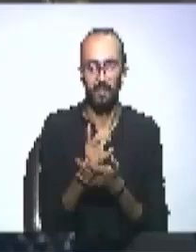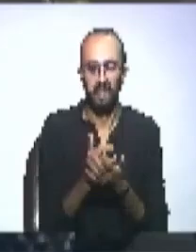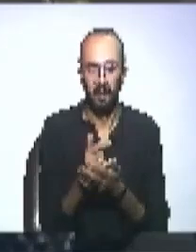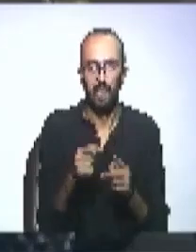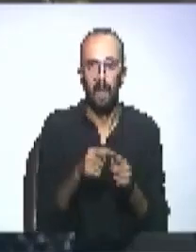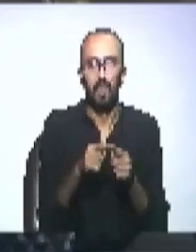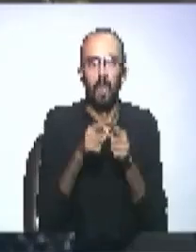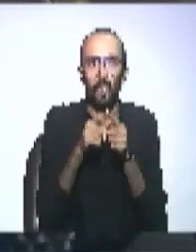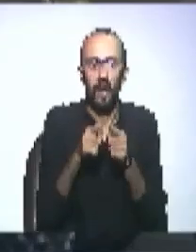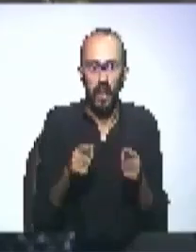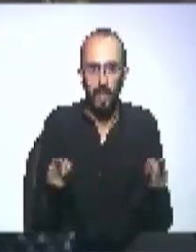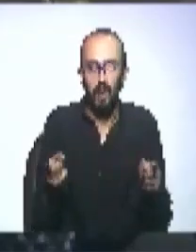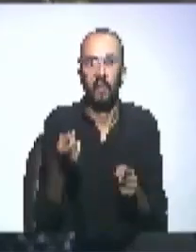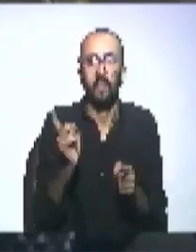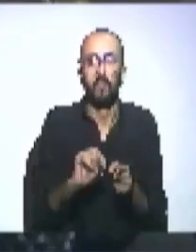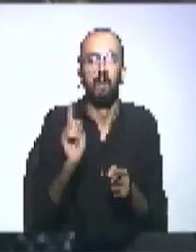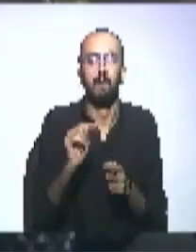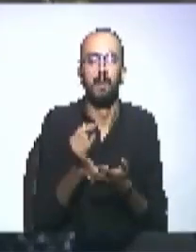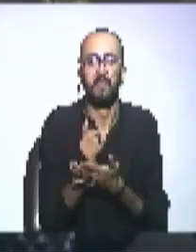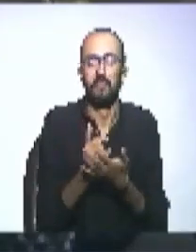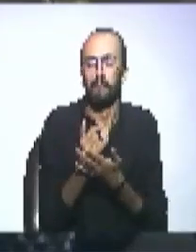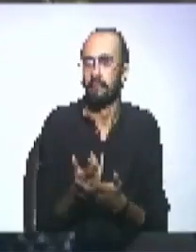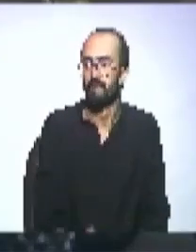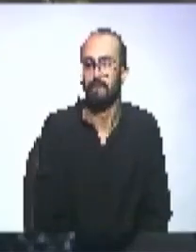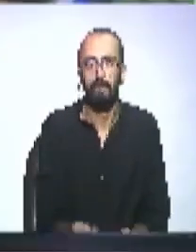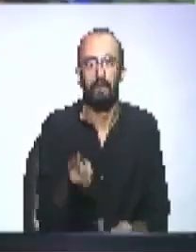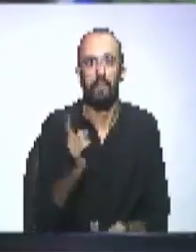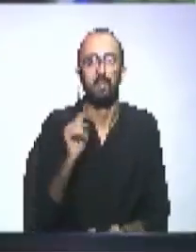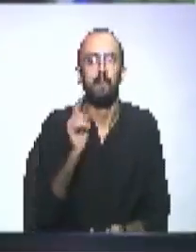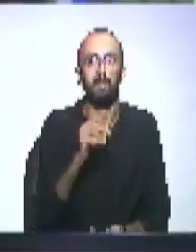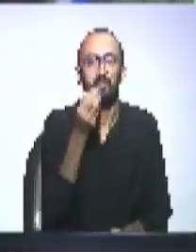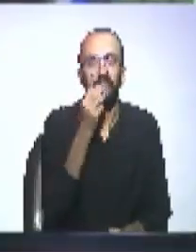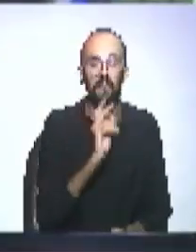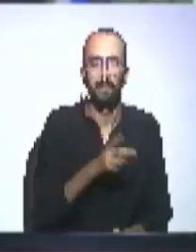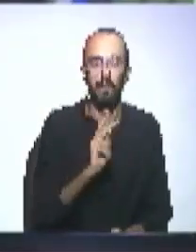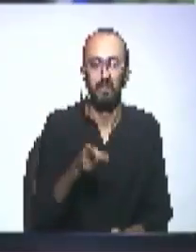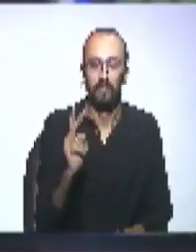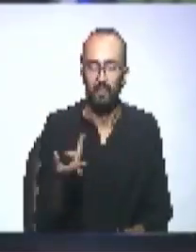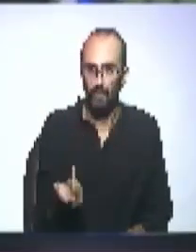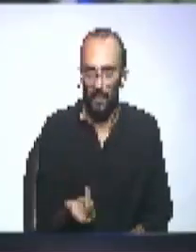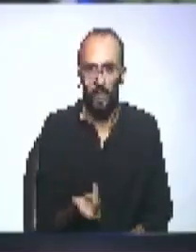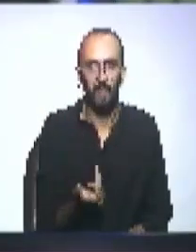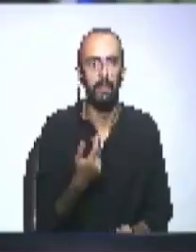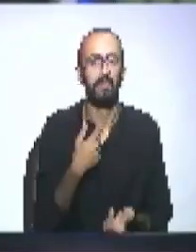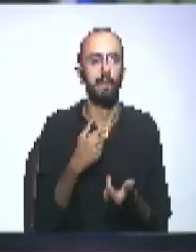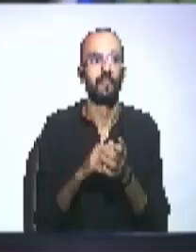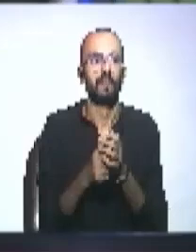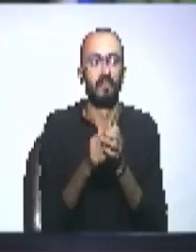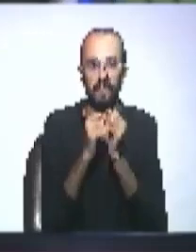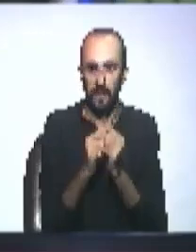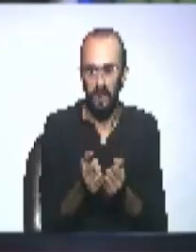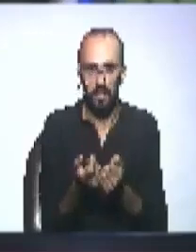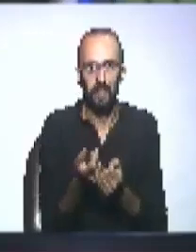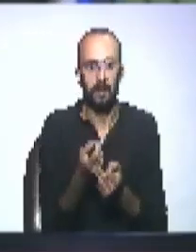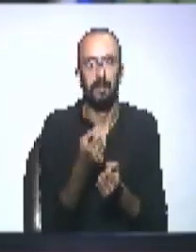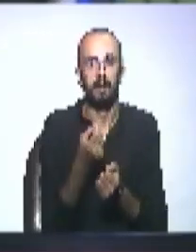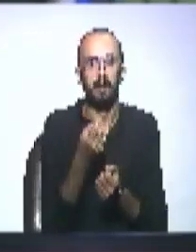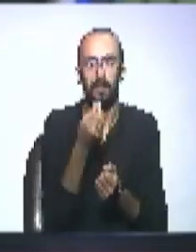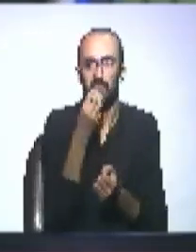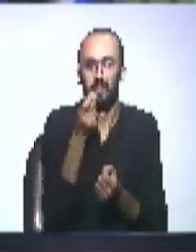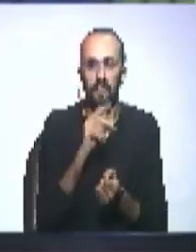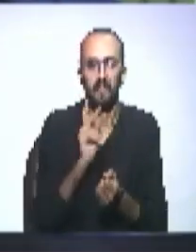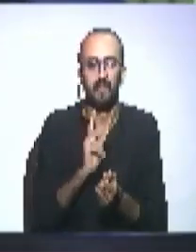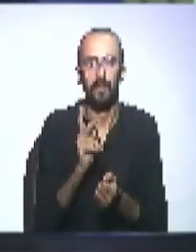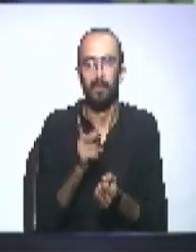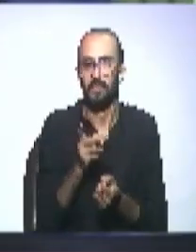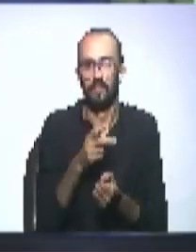دراسي طويل، كل يوم رايحين المدرسه، فكل يوم عايزين فطار معين، عايزين غدا معين، عايزين عشاء معين، فيعملوا